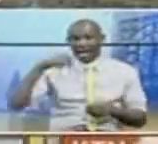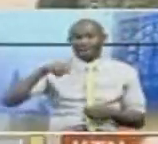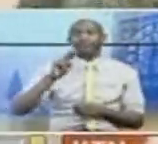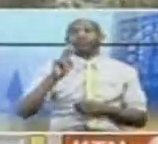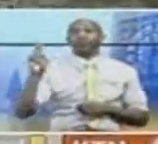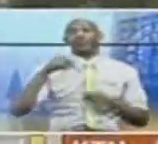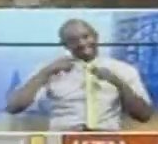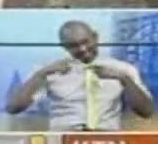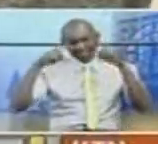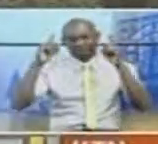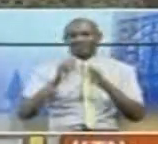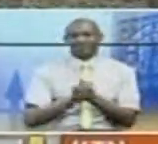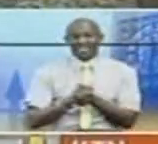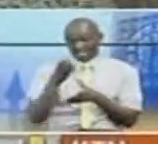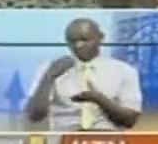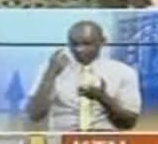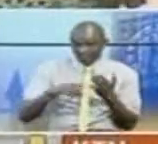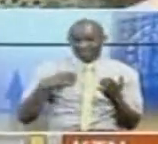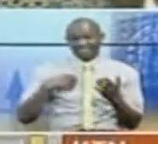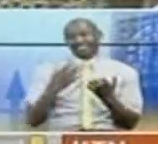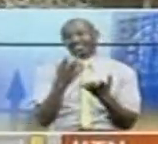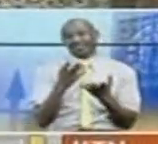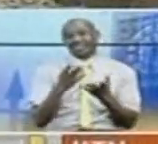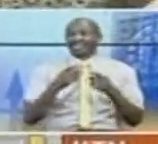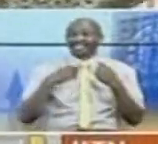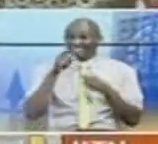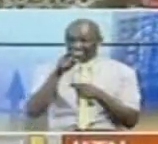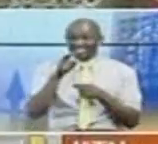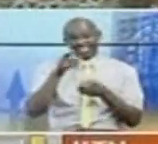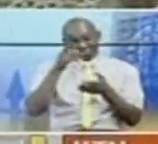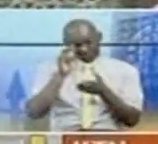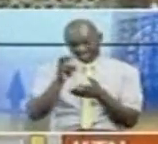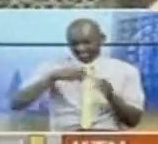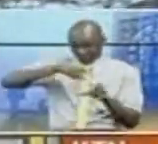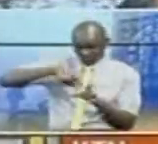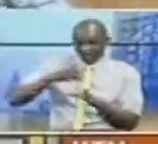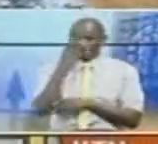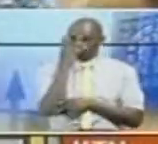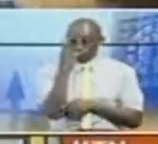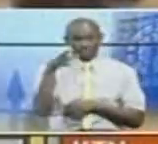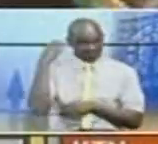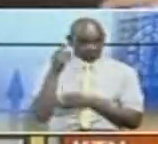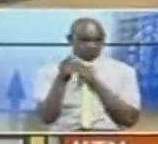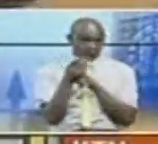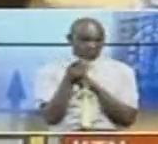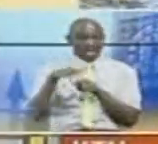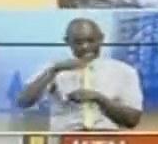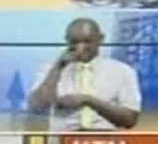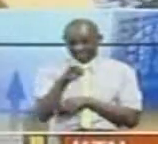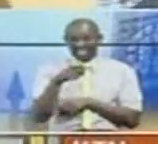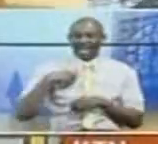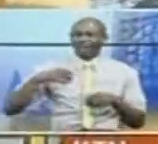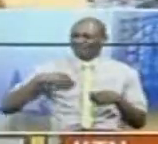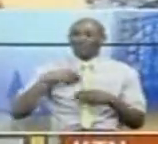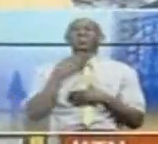itaendelea. Ni ishara maendeleo kubisha hodi kwao. Hiki ni moja wapo ya visima vinne vya maji vilivyochimbwa eneo hili na kukata kiu ya